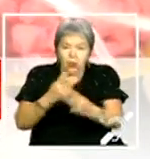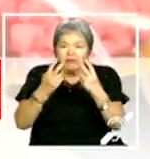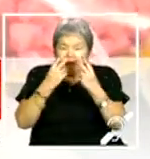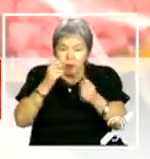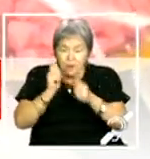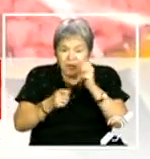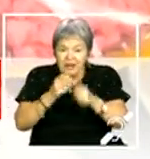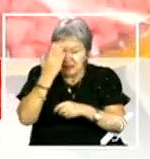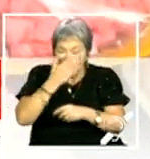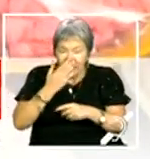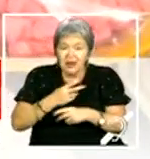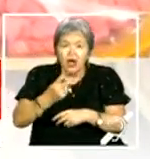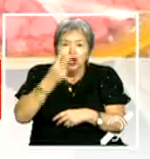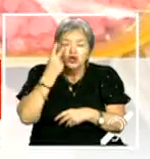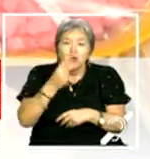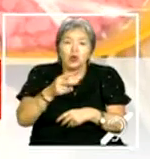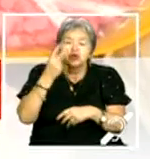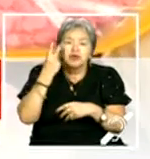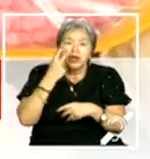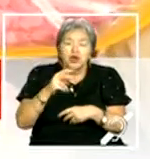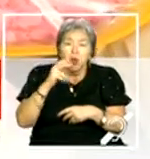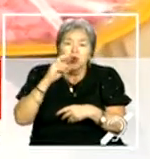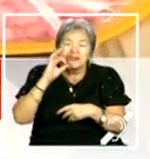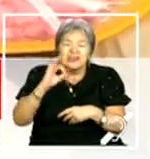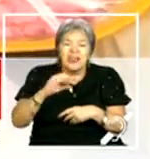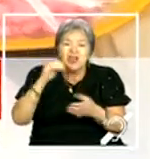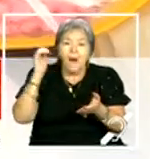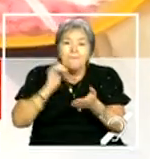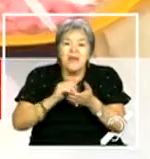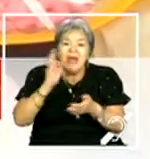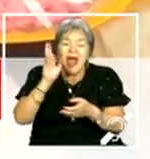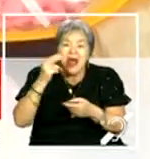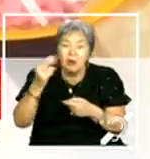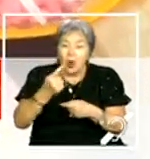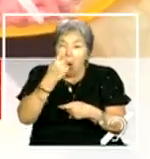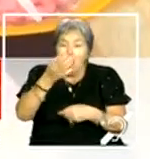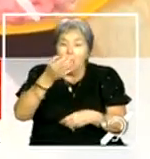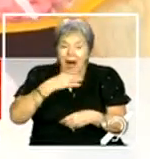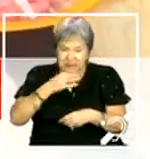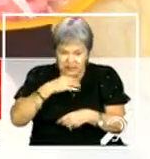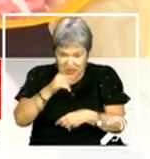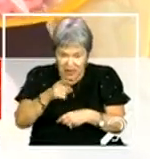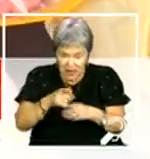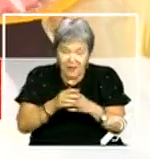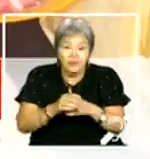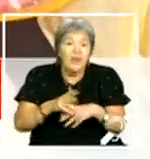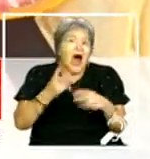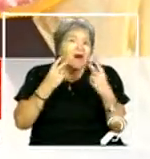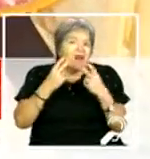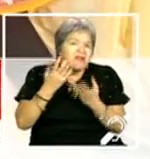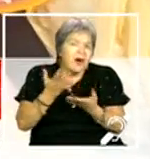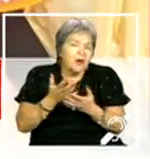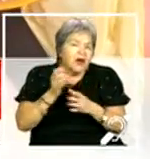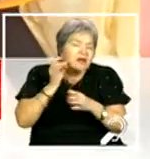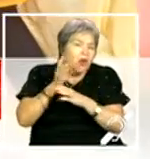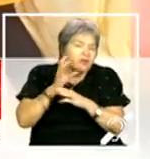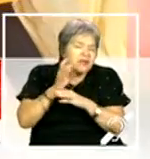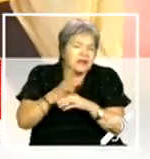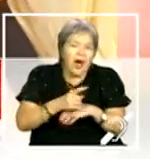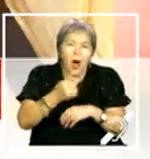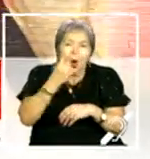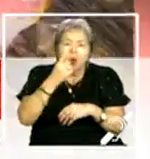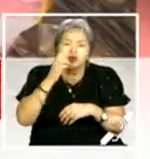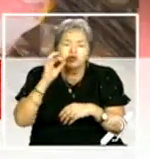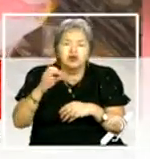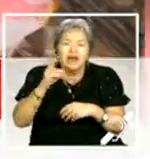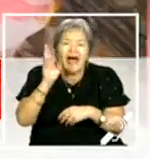piața neagră 220.000 de euro, ceea ce înseamnă că un comprimat de ecstasy ar fi fost vândut cu 100